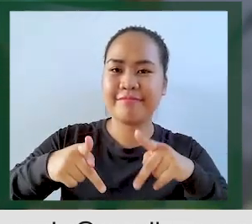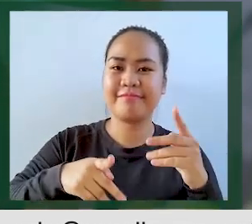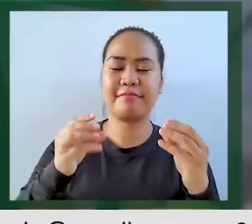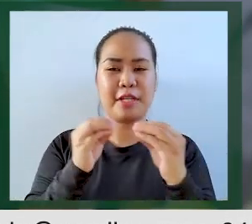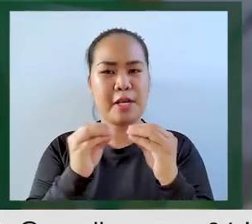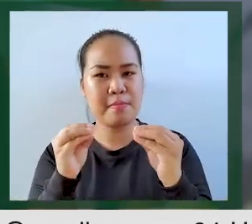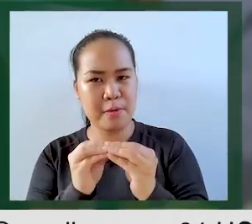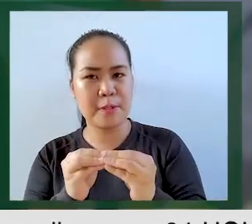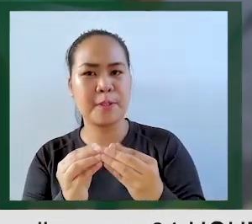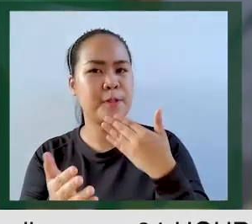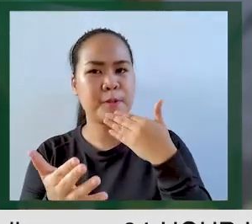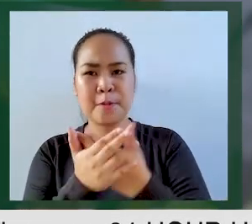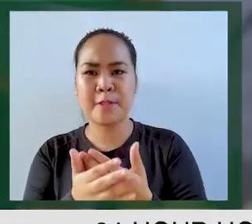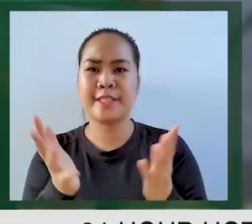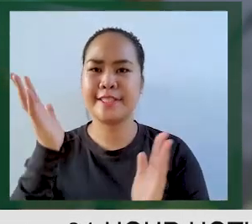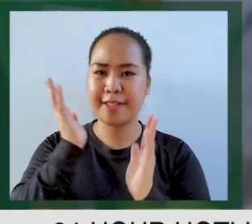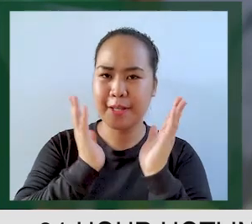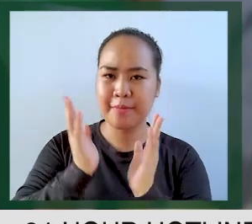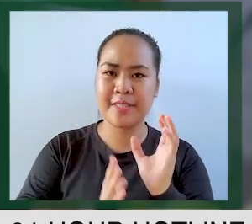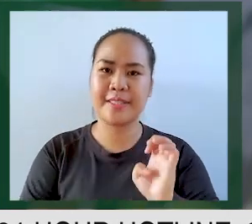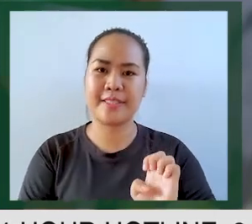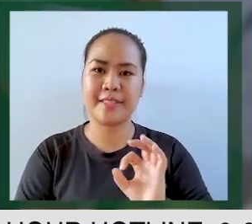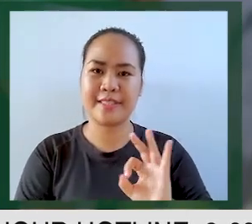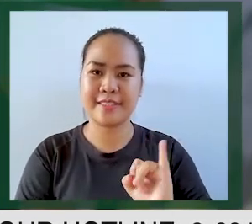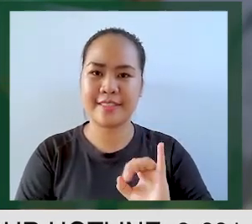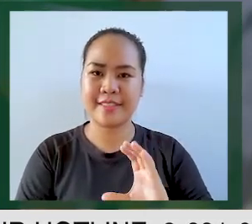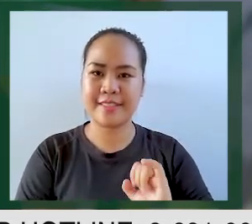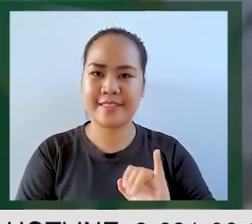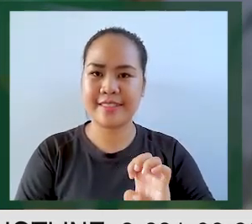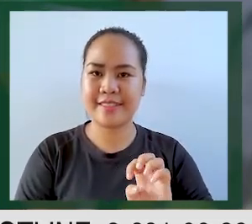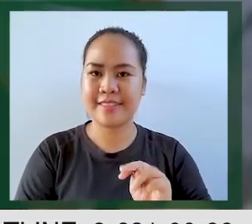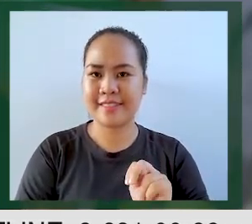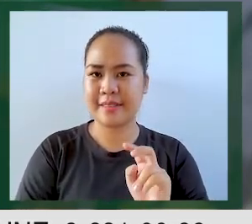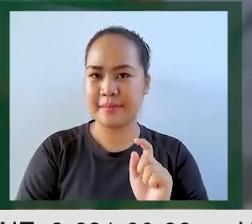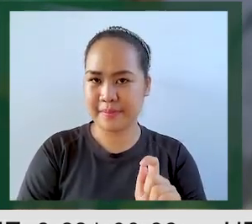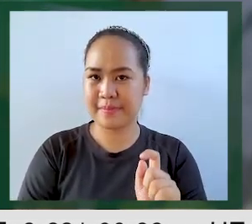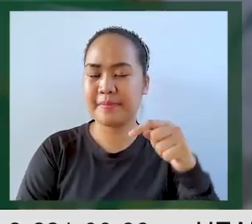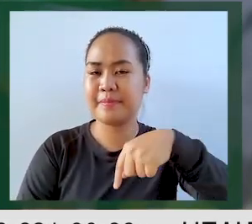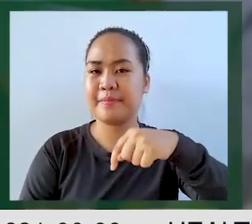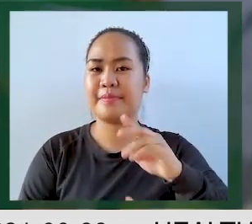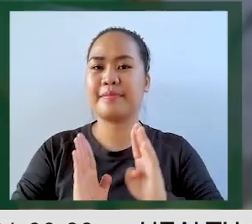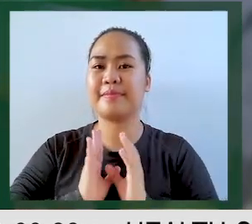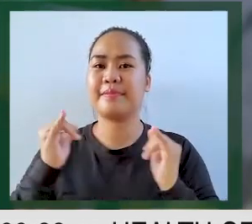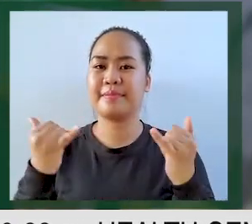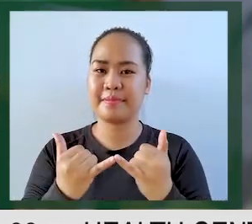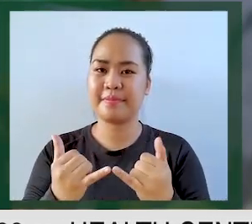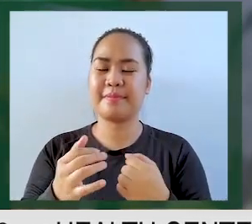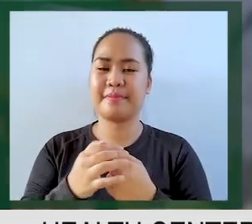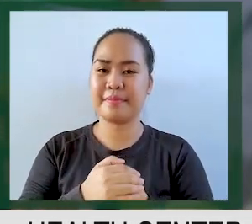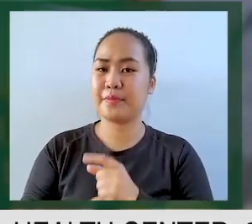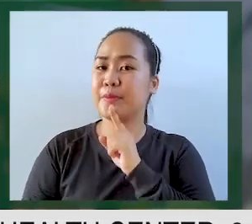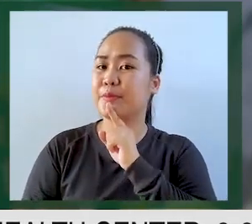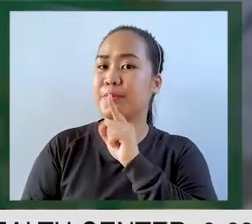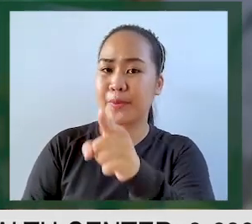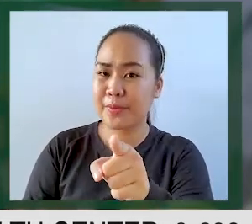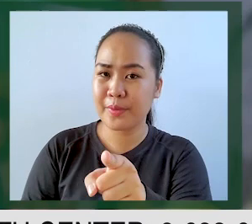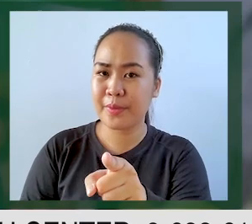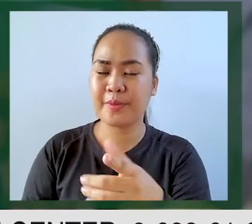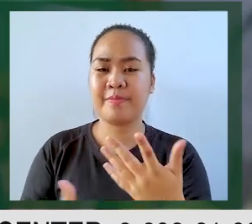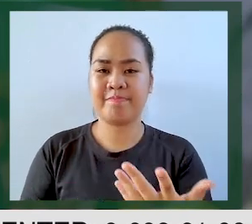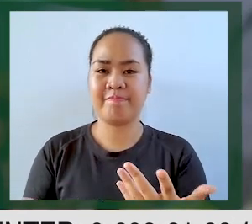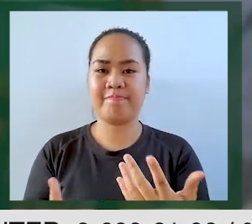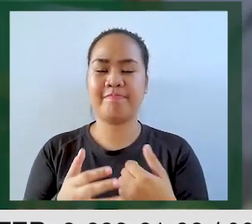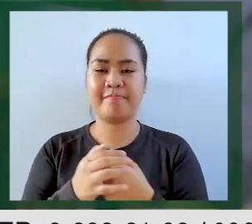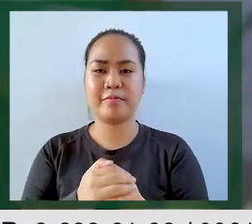na mas maging efficient, no, ang ating pagseserbisyo dito po sa ating barangay. At rest assured,